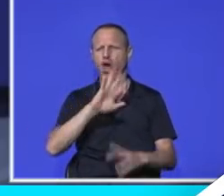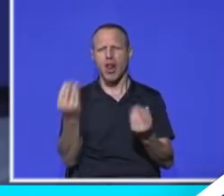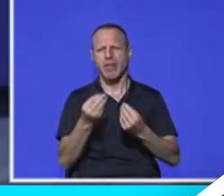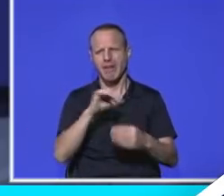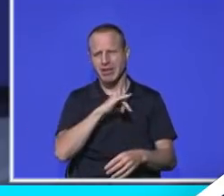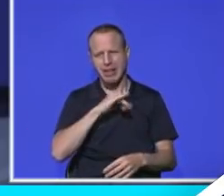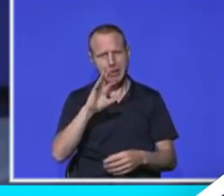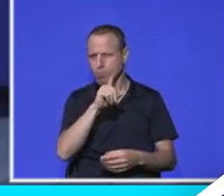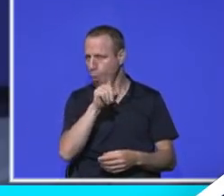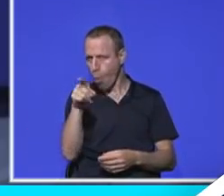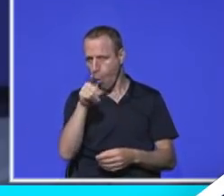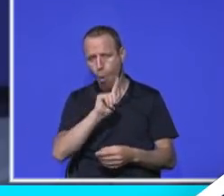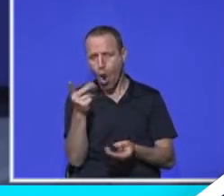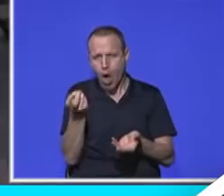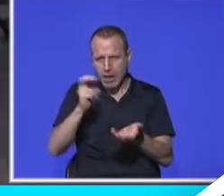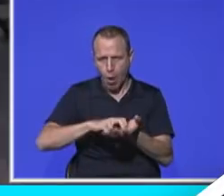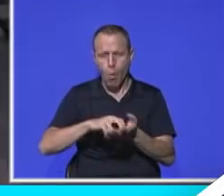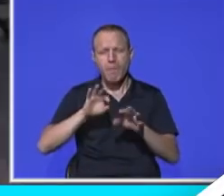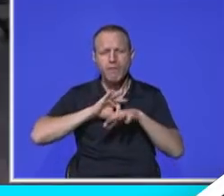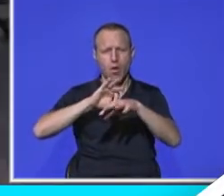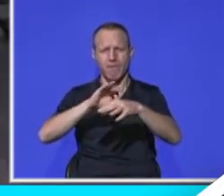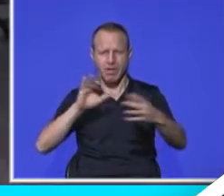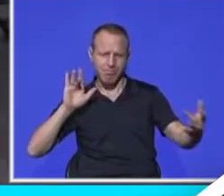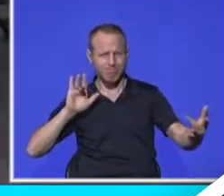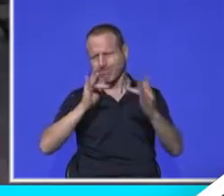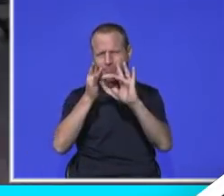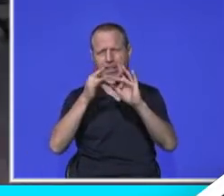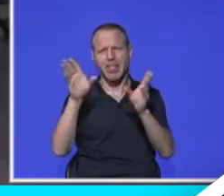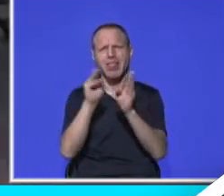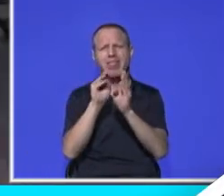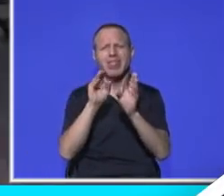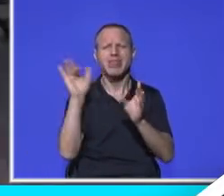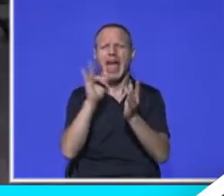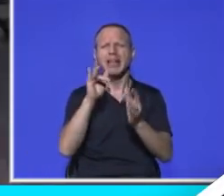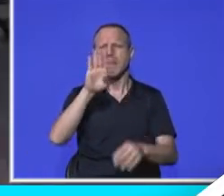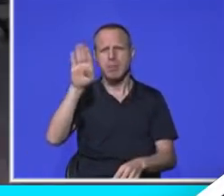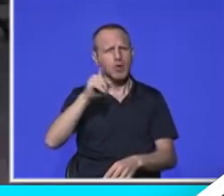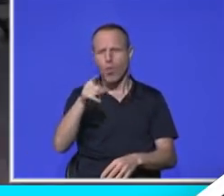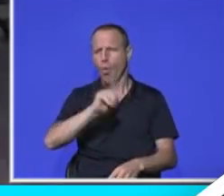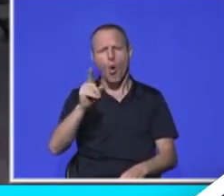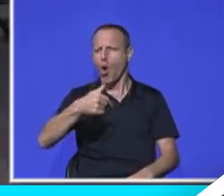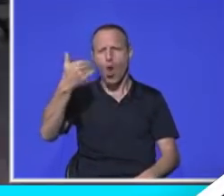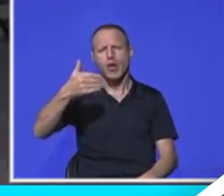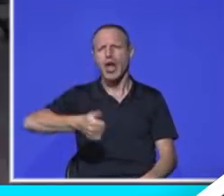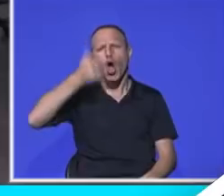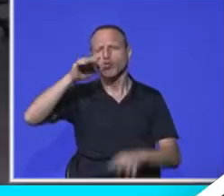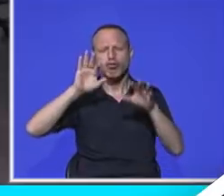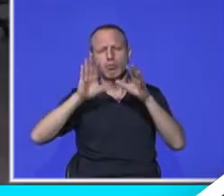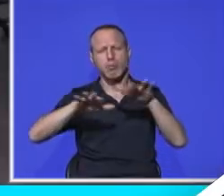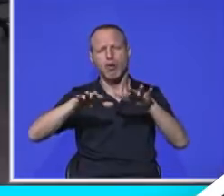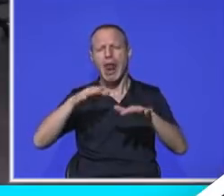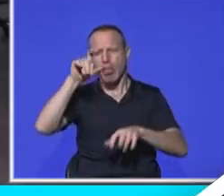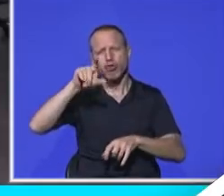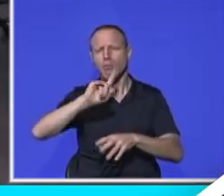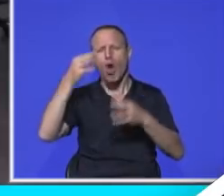יקום ויוביל חזית נגד נתניהו, הוא לא יהיה ראש ממשלה. אנשים לא מעריכים סמרטוטים, הם בסוף